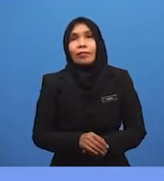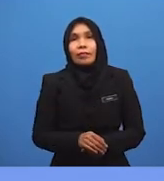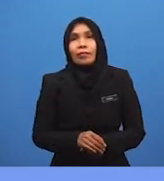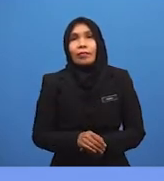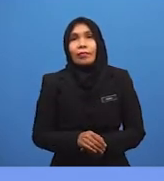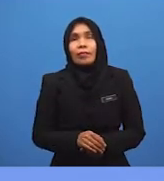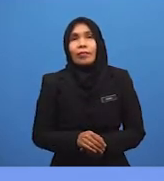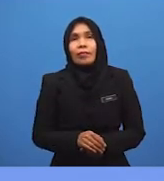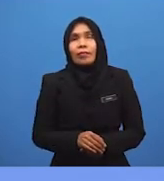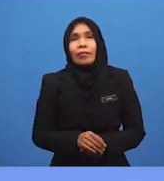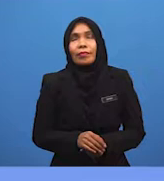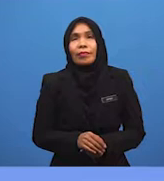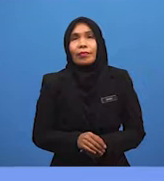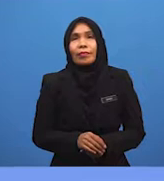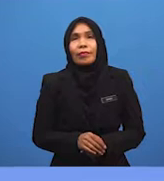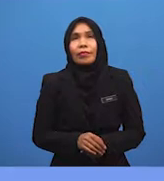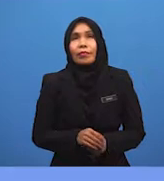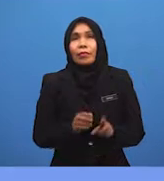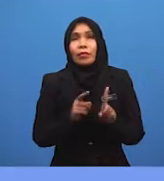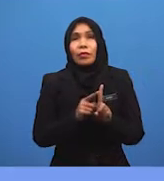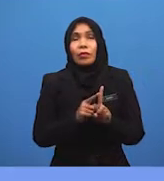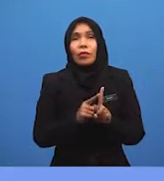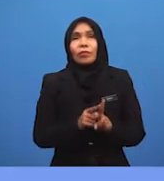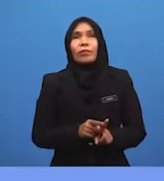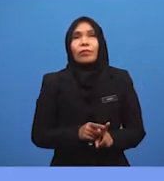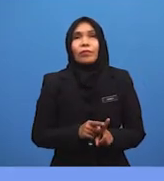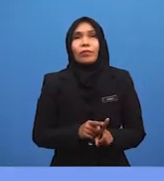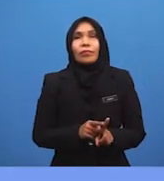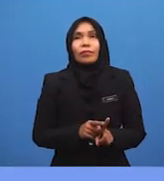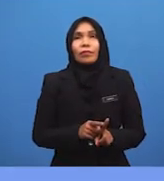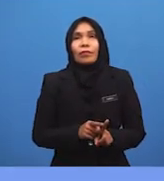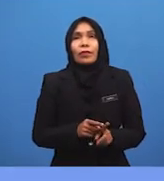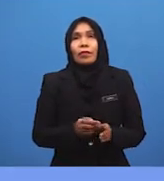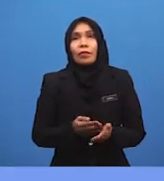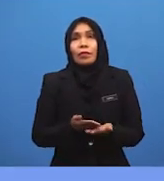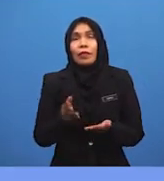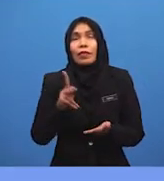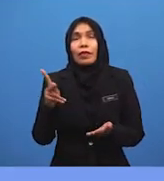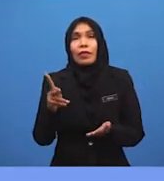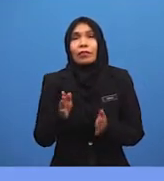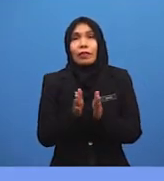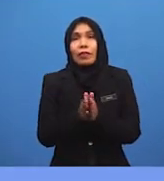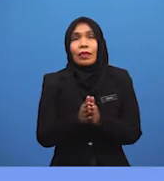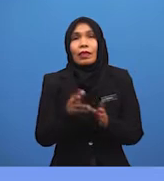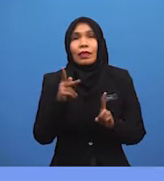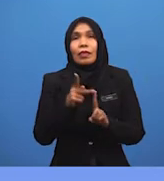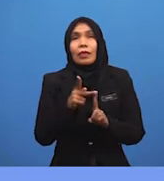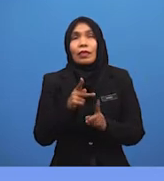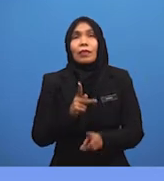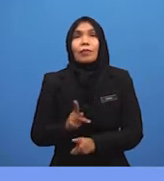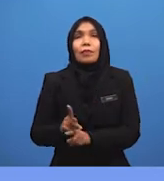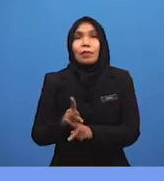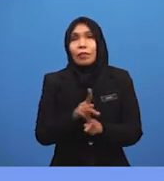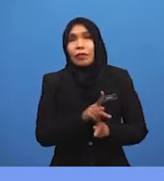dengan betul atau salah. 1. Sachin memberikan salam kepada pengawal keselamatan